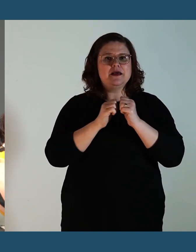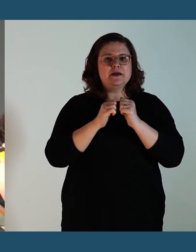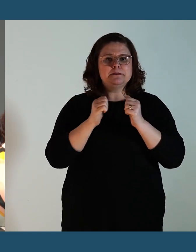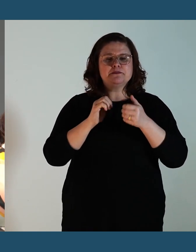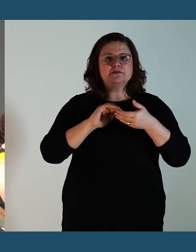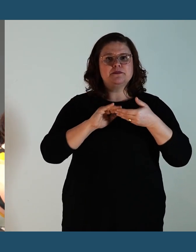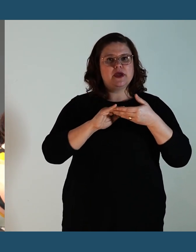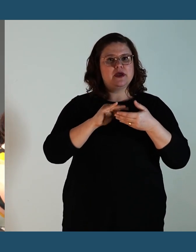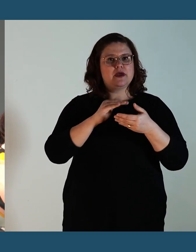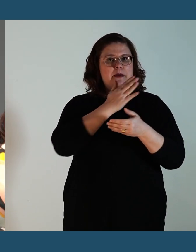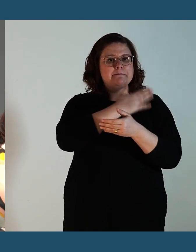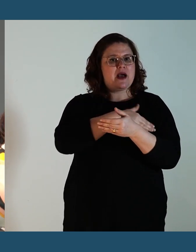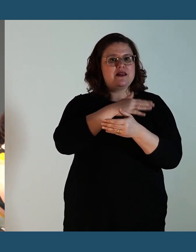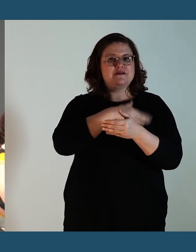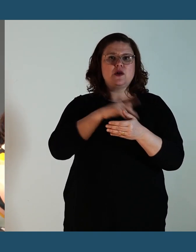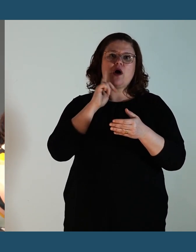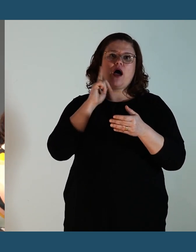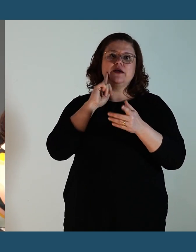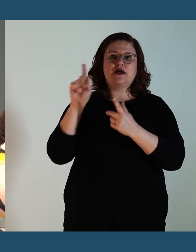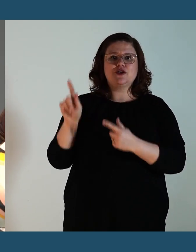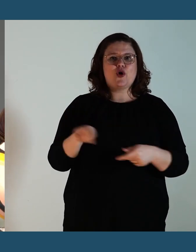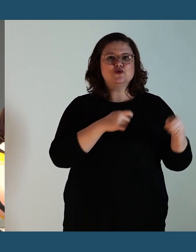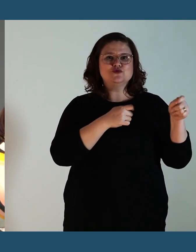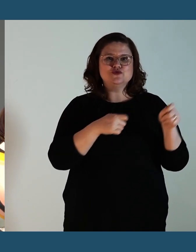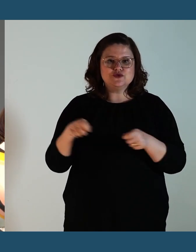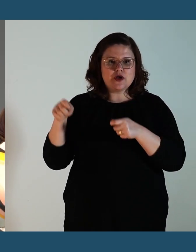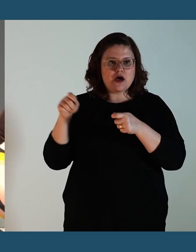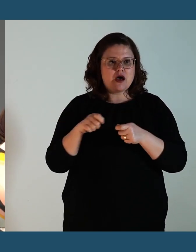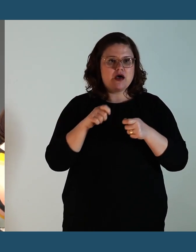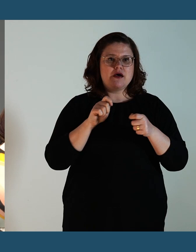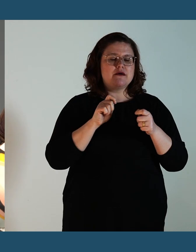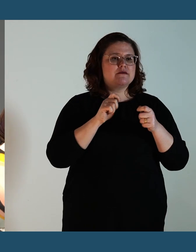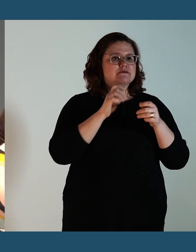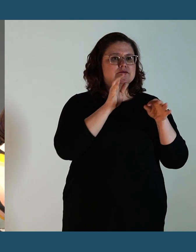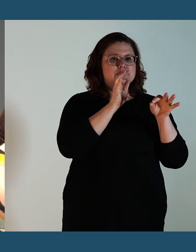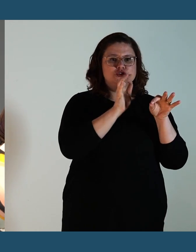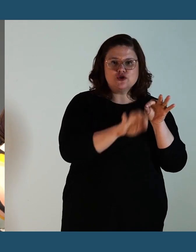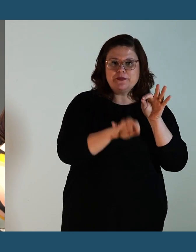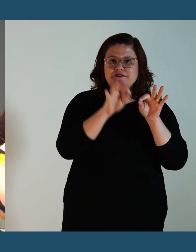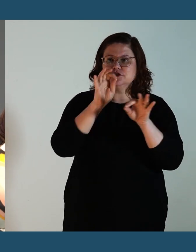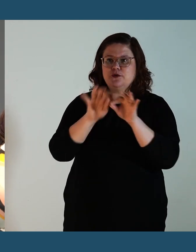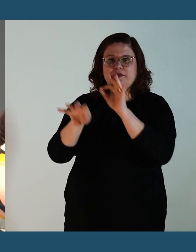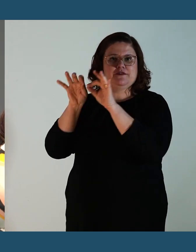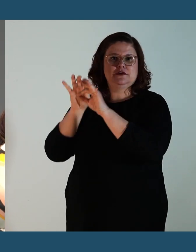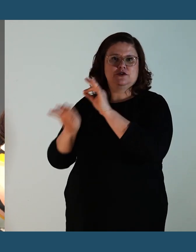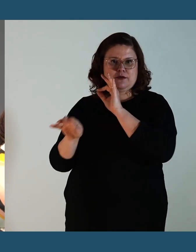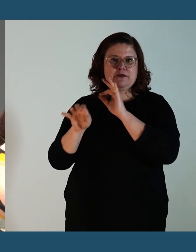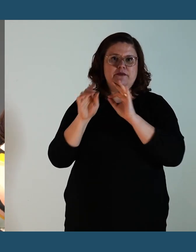miten pystyisi olemaan joustava ja rakentaa niin, että se olisi oikeasti niin kuin saavutettavissa